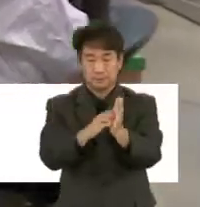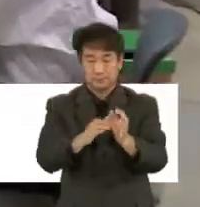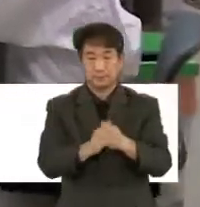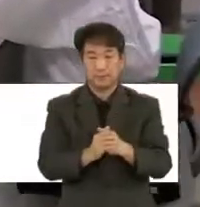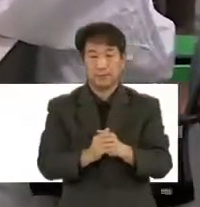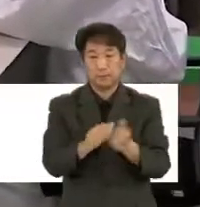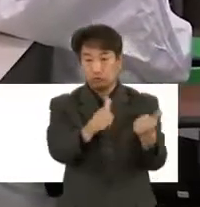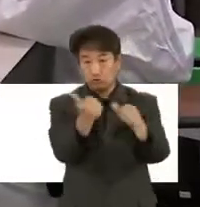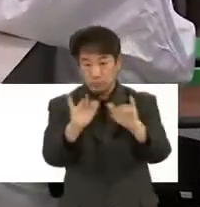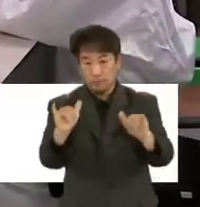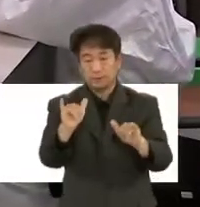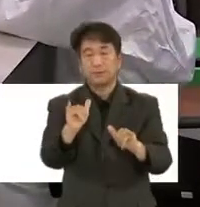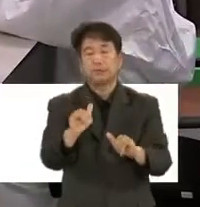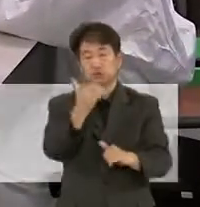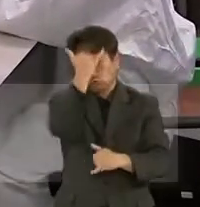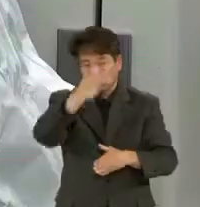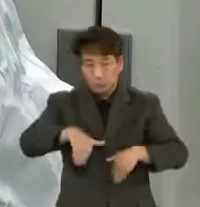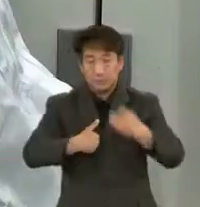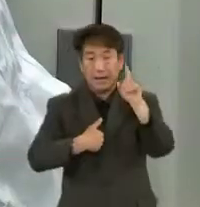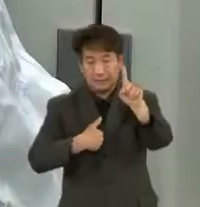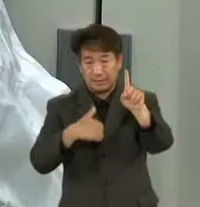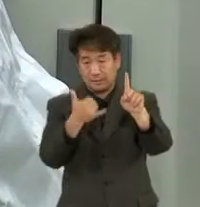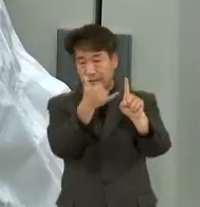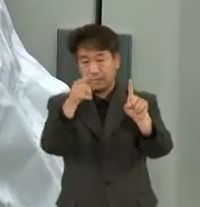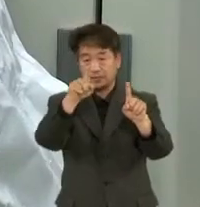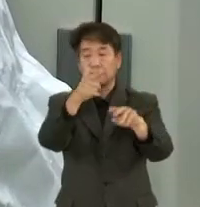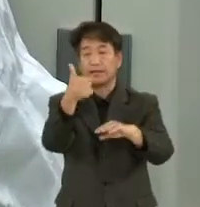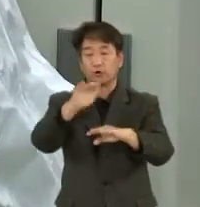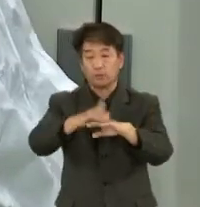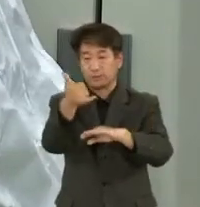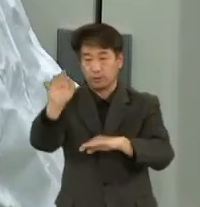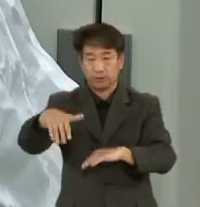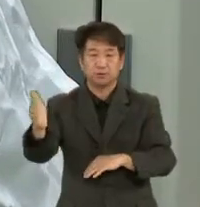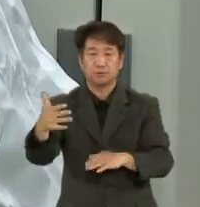사망자는 충남에서 한 명 대전과 세종에선 발생하지 않았습니다